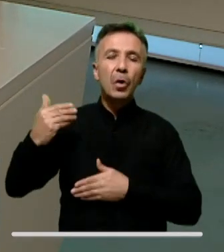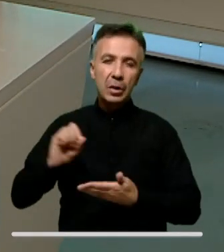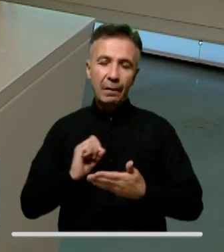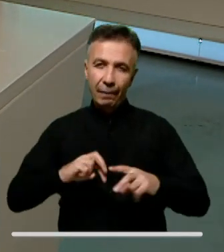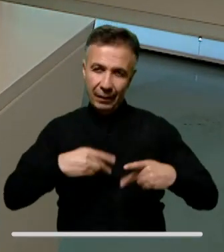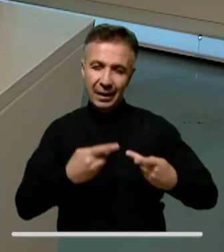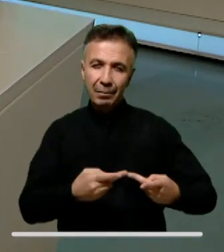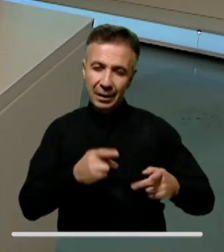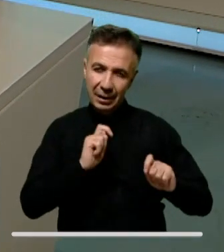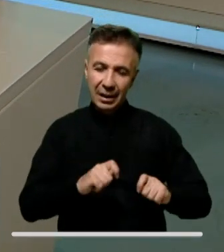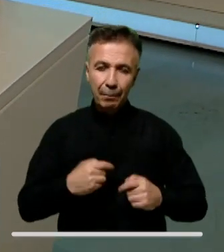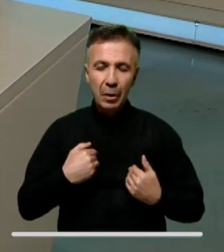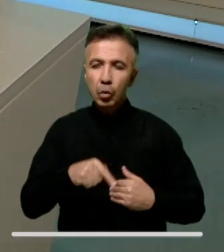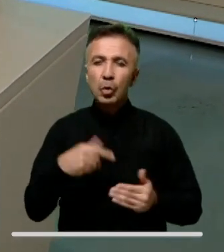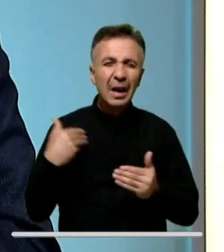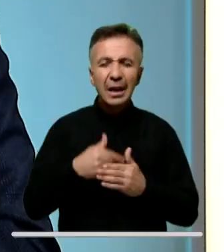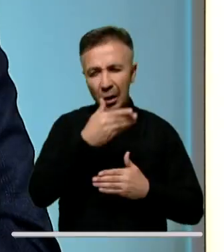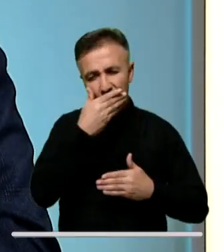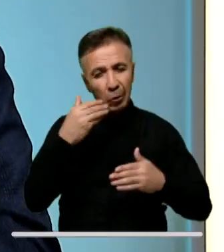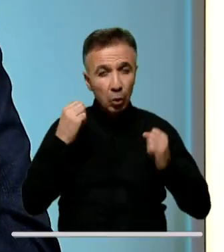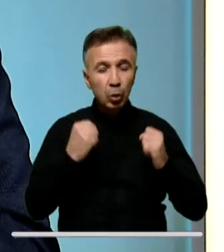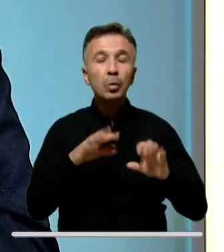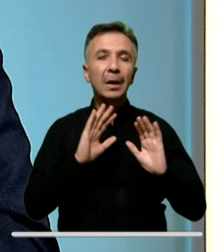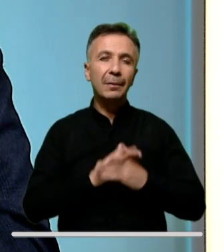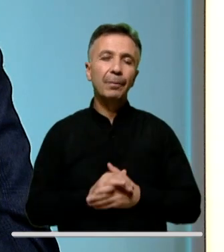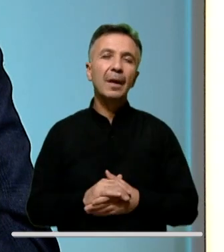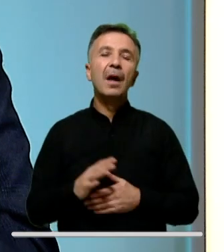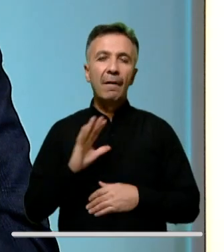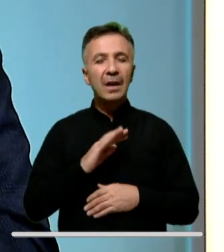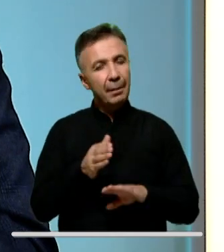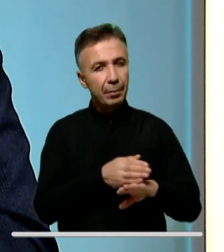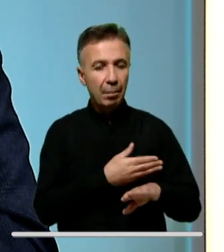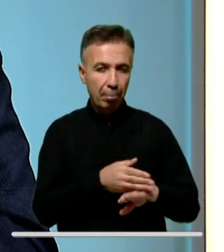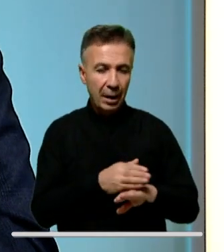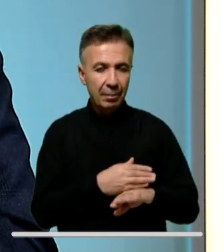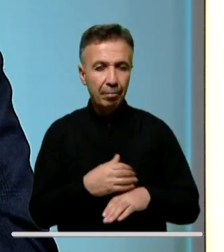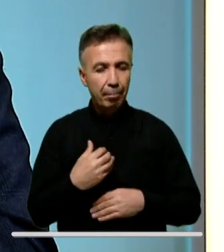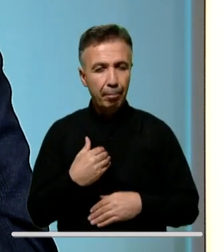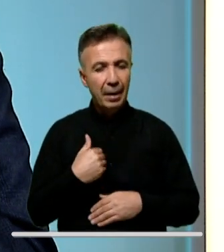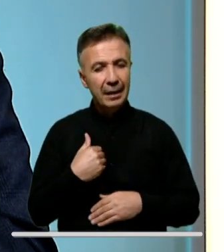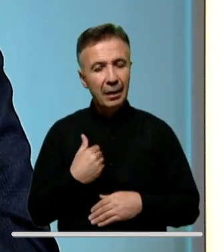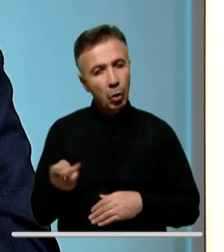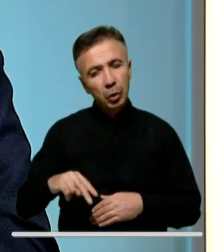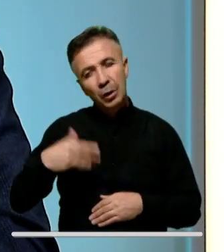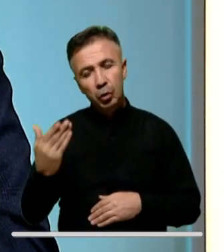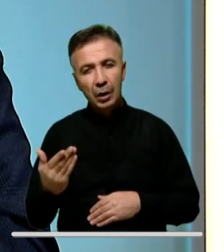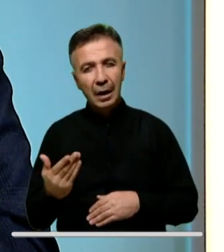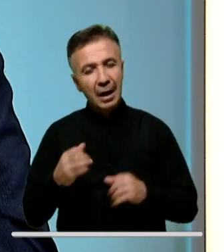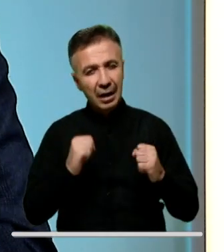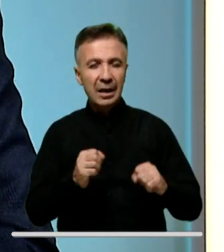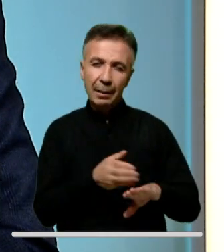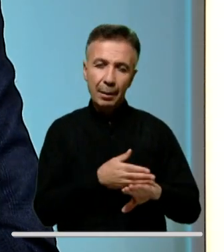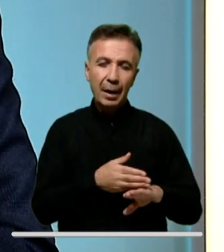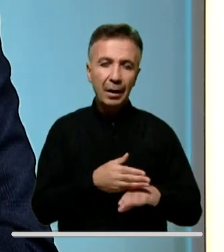gerekir Ben şu kadar oruç tutamadım Eğer varsa bir malım benden sonra kalacak bir şey oradan bu